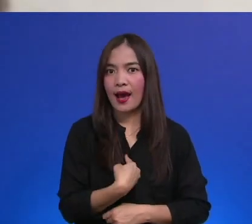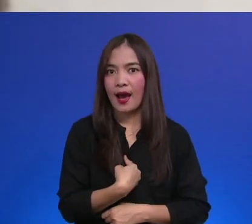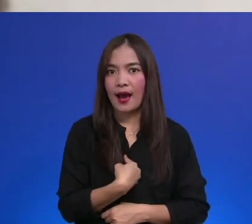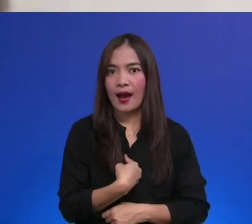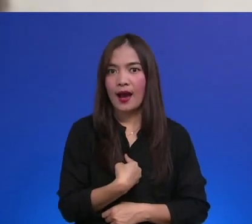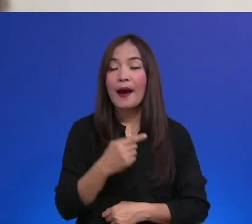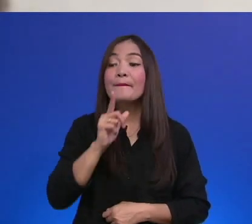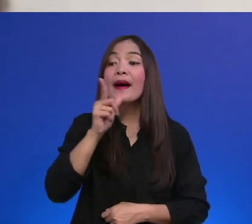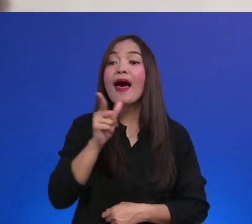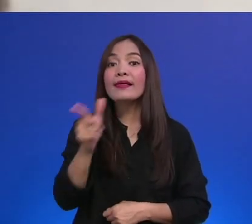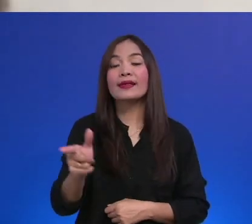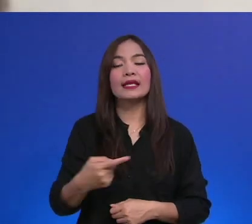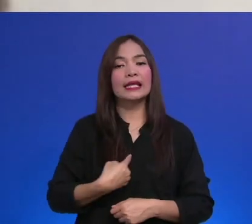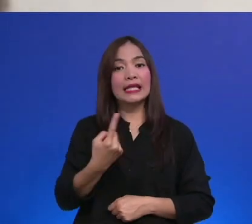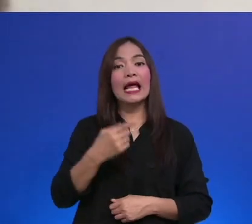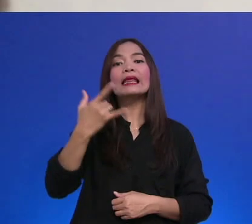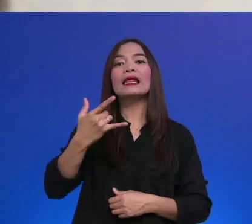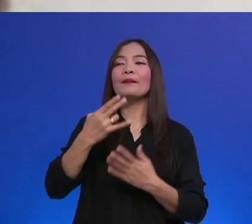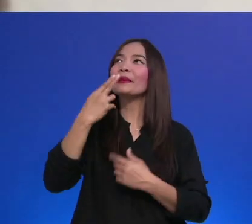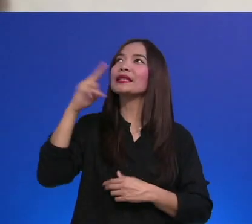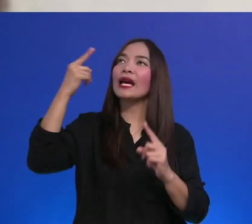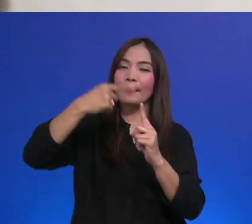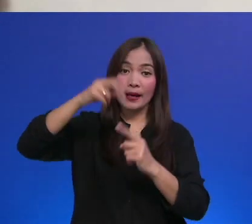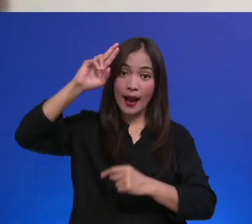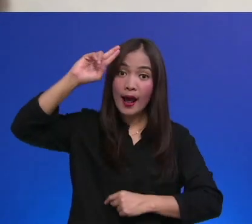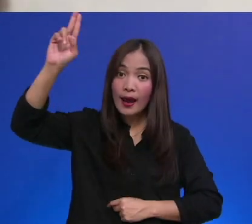melatih kita untuk percaya kepadanya